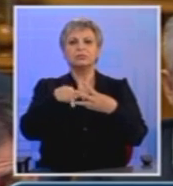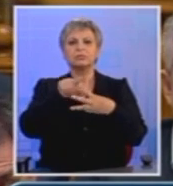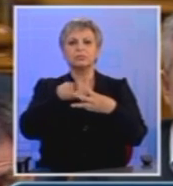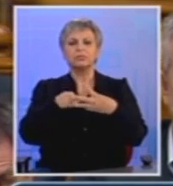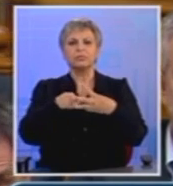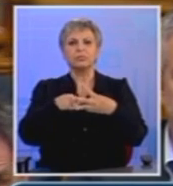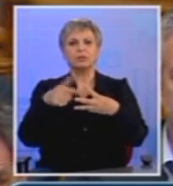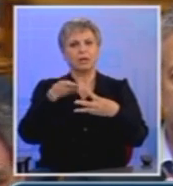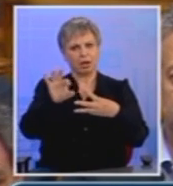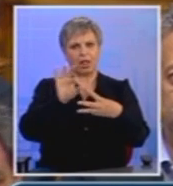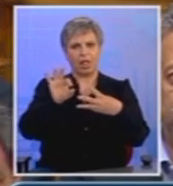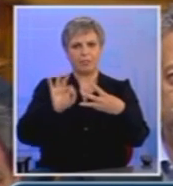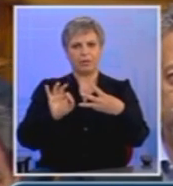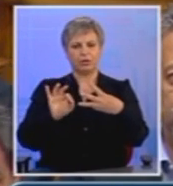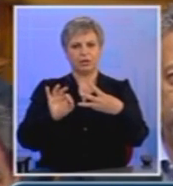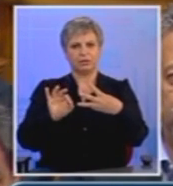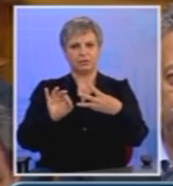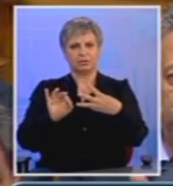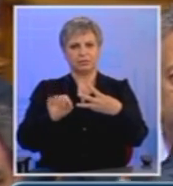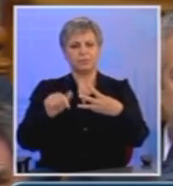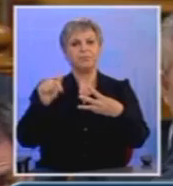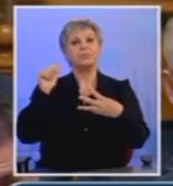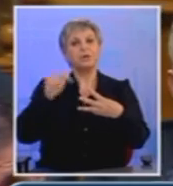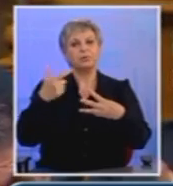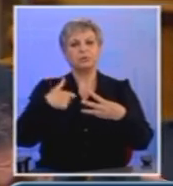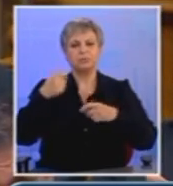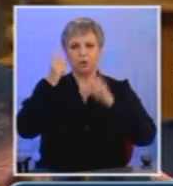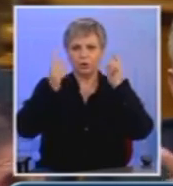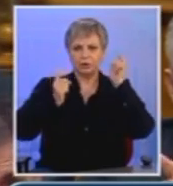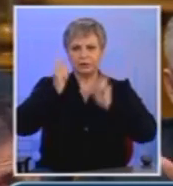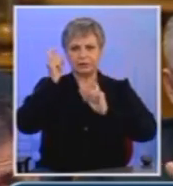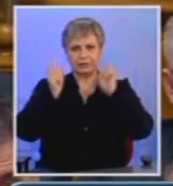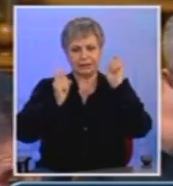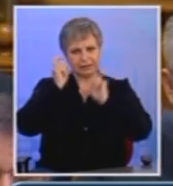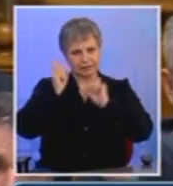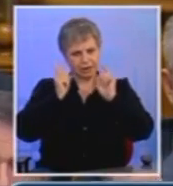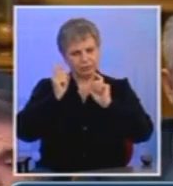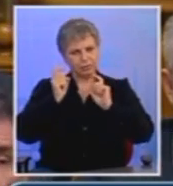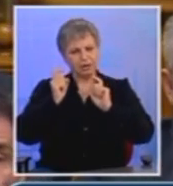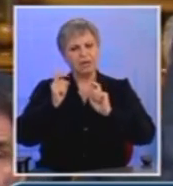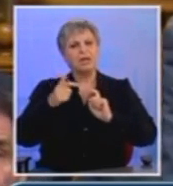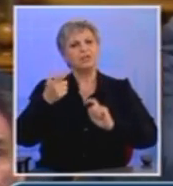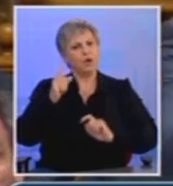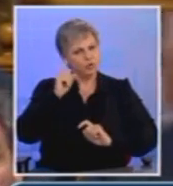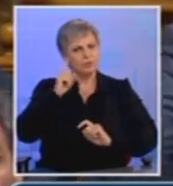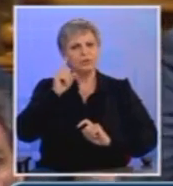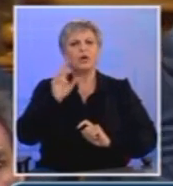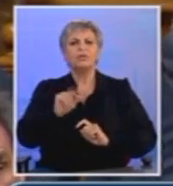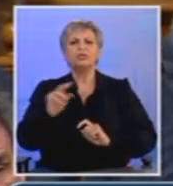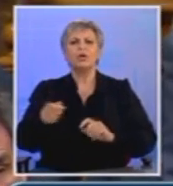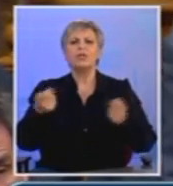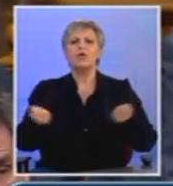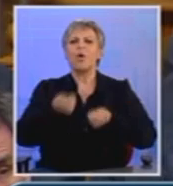επιλογές βάρυνε σε μένα όπως και σε κάθε άλλον σε αυτή τη θέση πιστεύω από όποια έργα